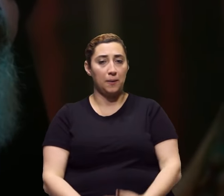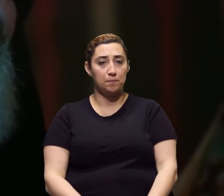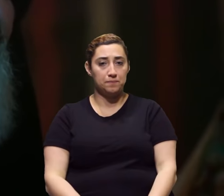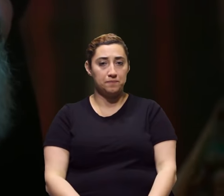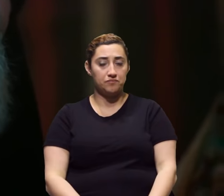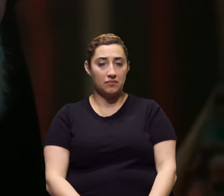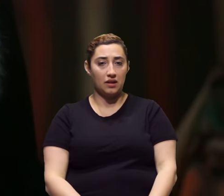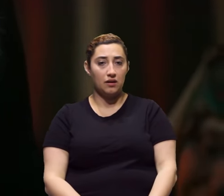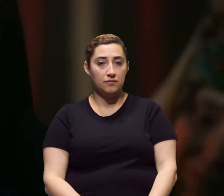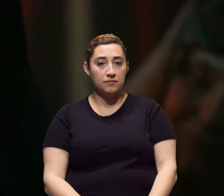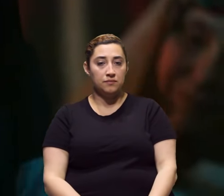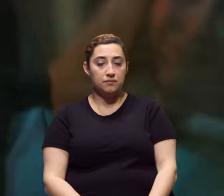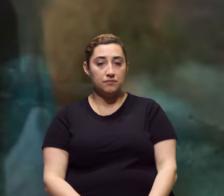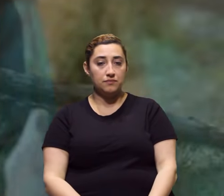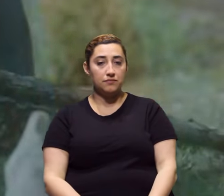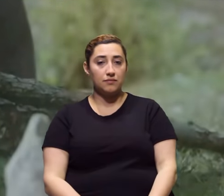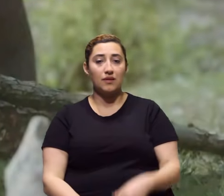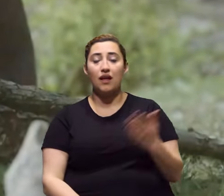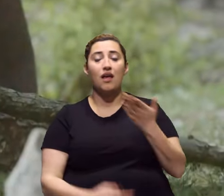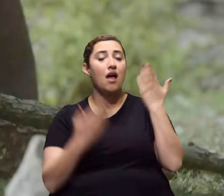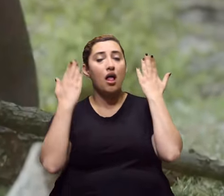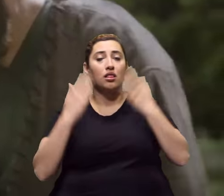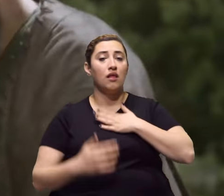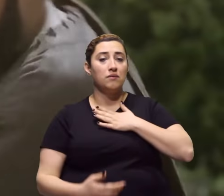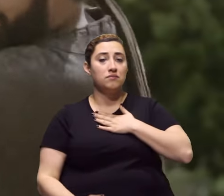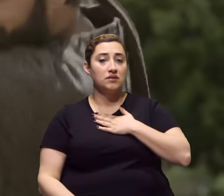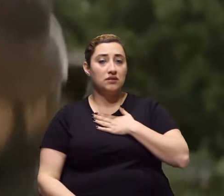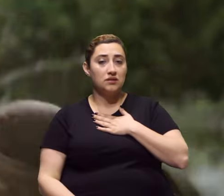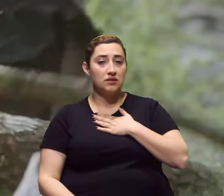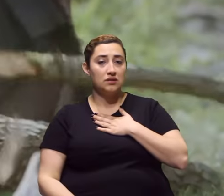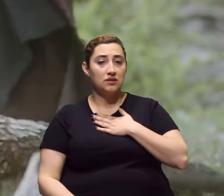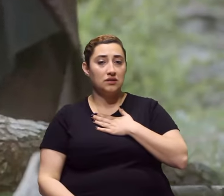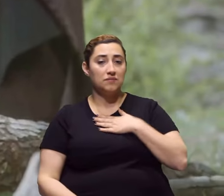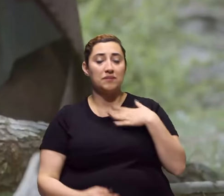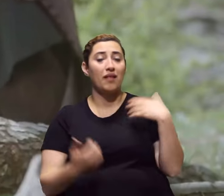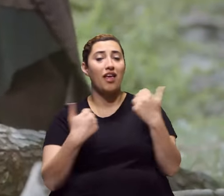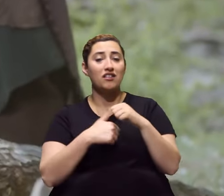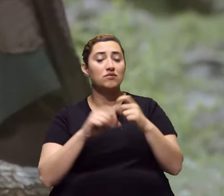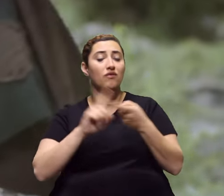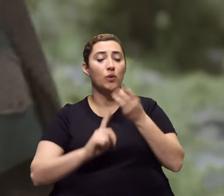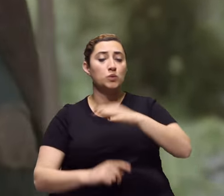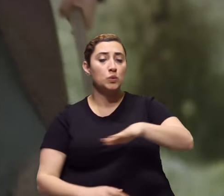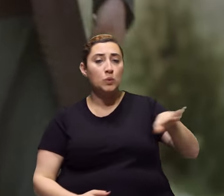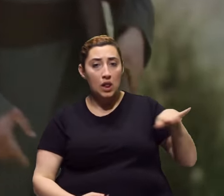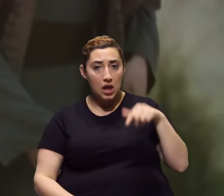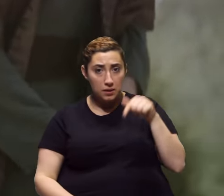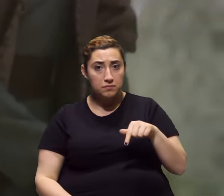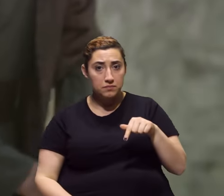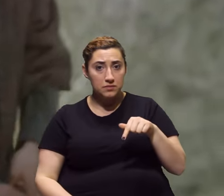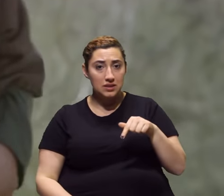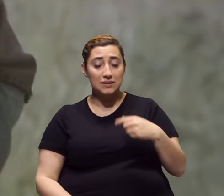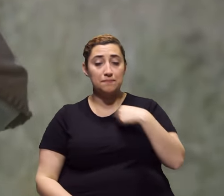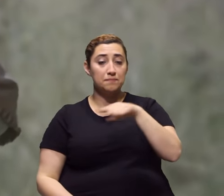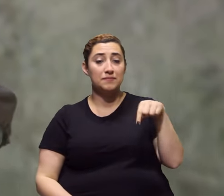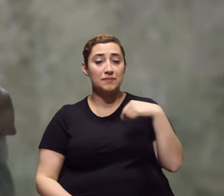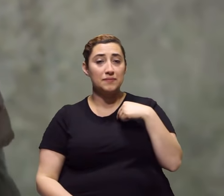Bismillahirrahmanirrahim. Bir tencere başında. Ey Rabbimiz, Yunus ormanda odun kırıyor. Eşlerimizi ve çocuklarımızı